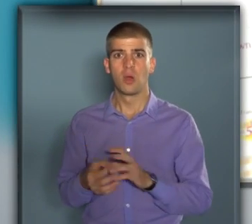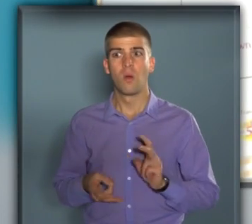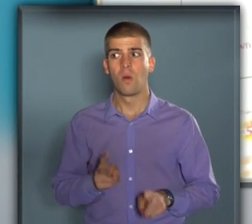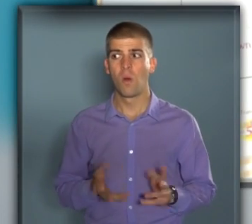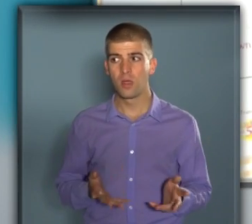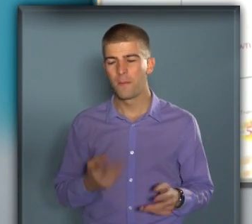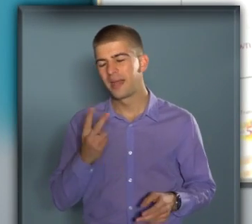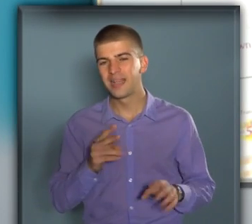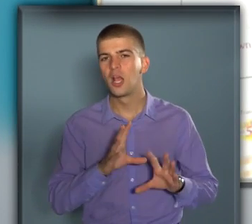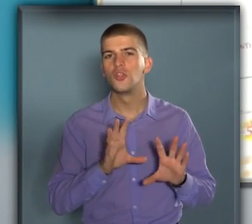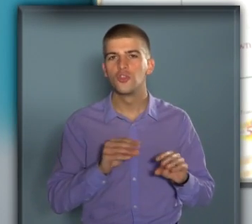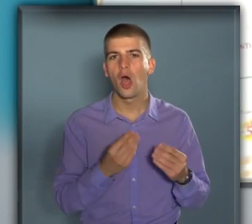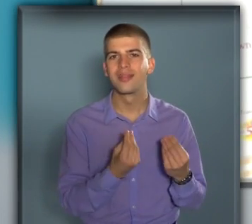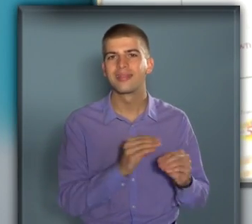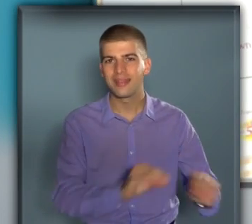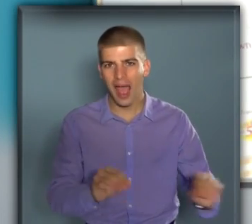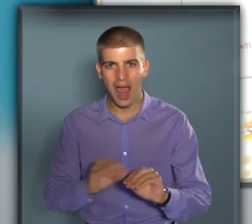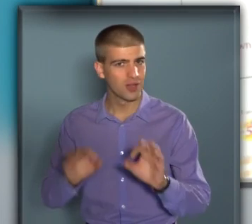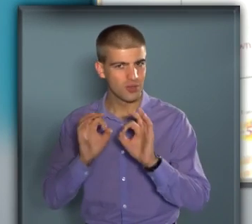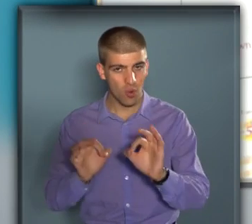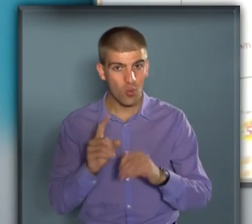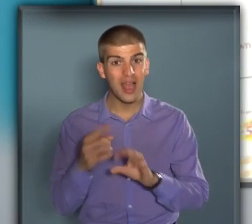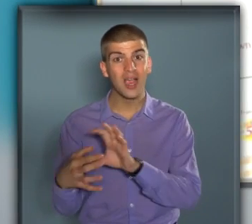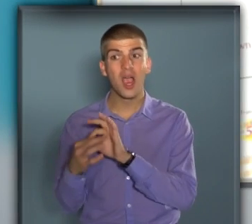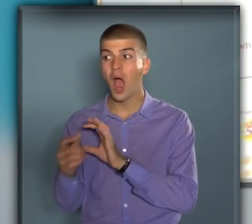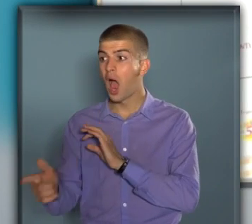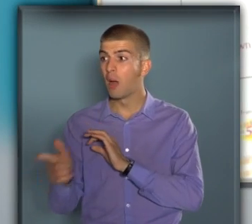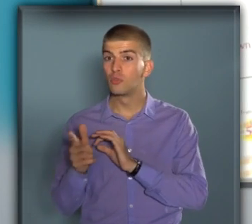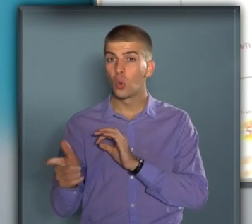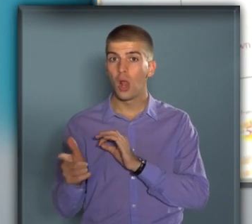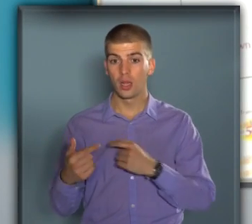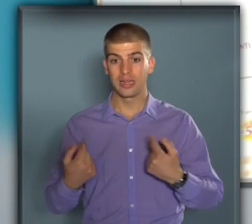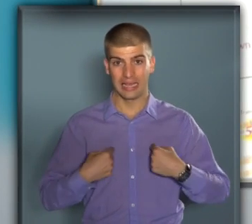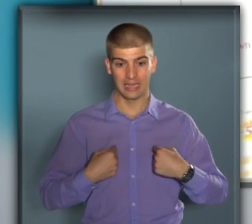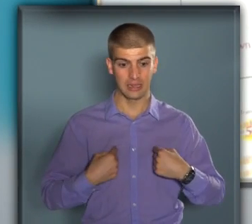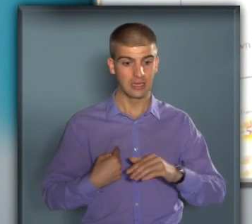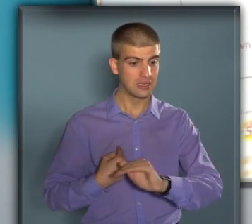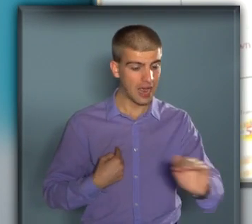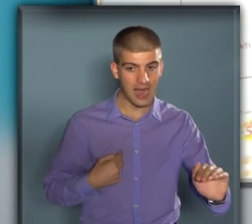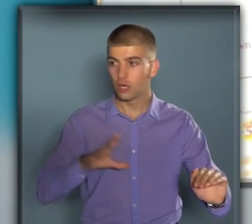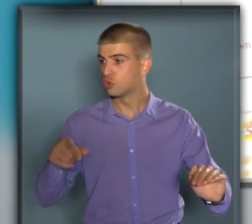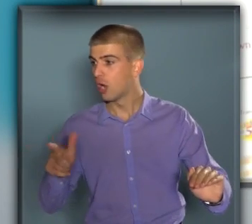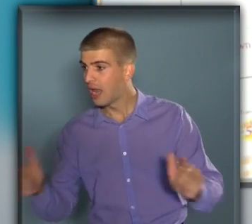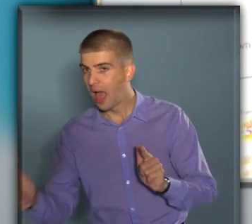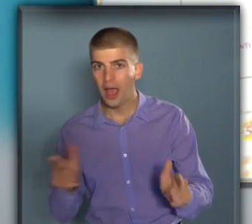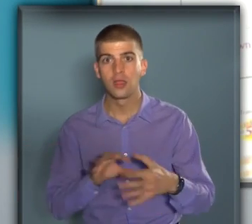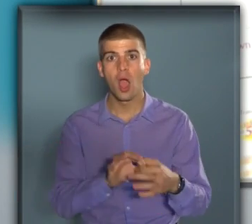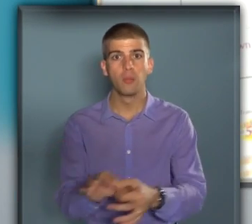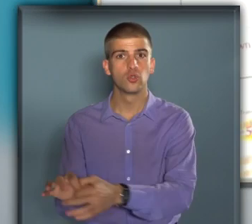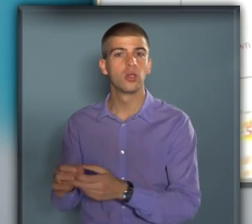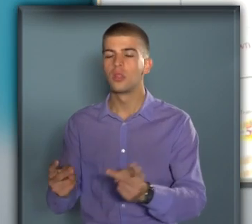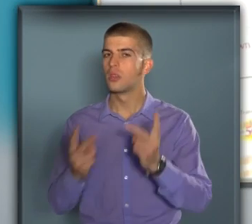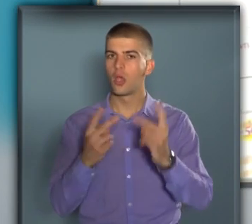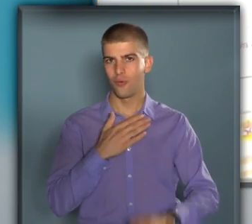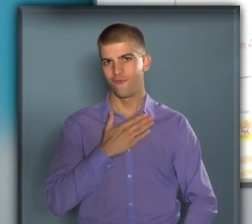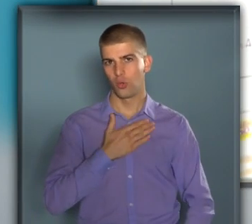éreztem magam a tantárgyaimban, de a kapcsolat a gyerekekkel, a családokkal, az számomra nagyon fontos